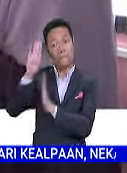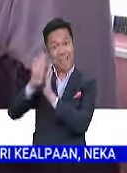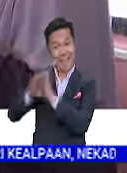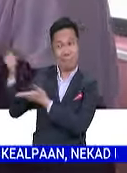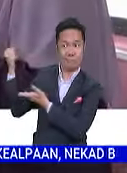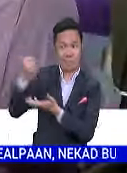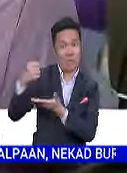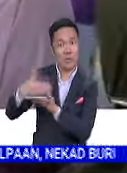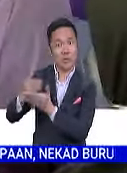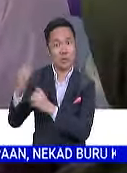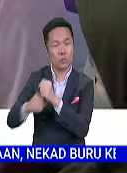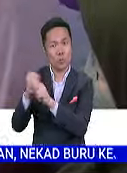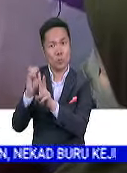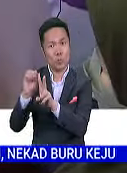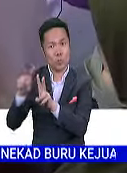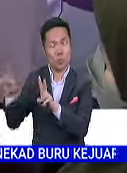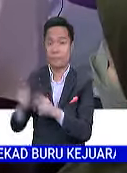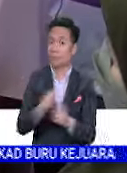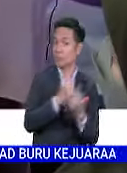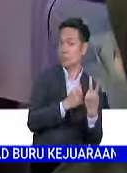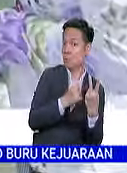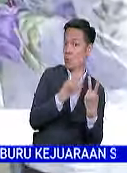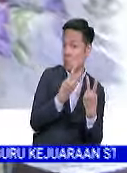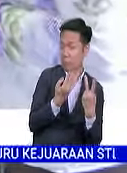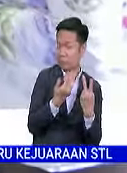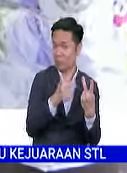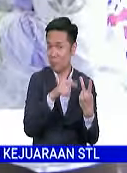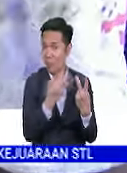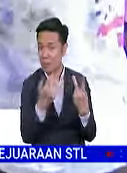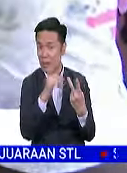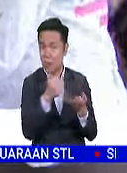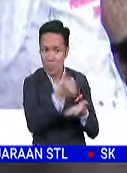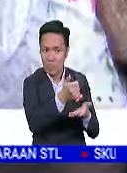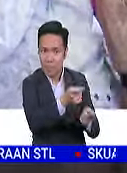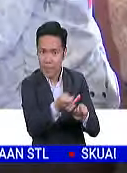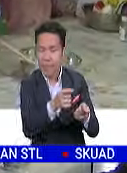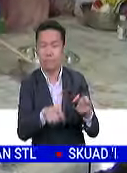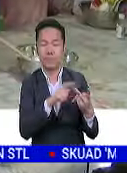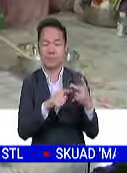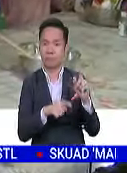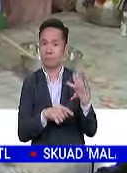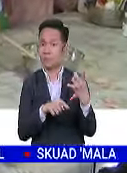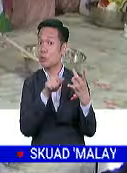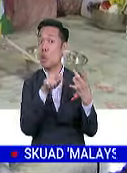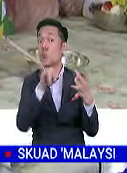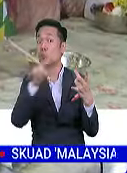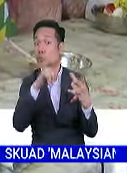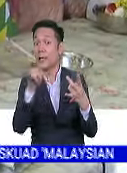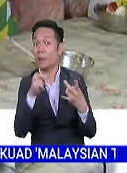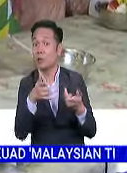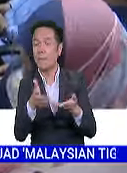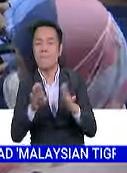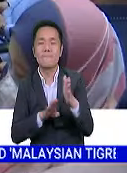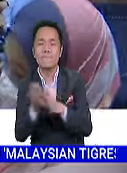2682 dengan 25 mengurus dan 175 42 juta bagi